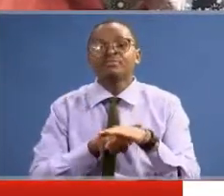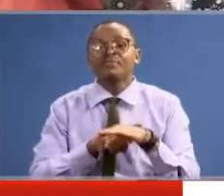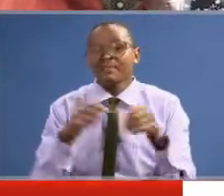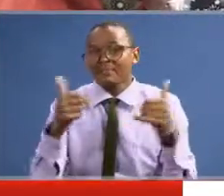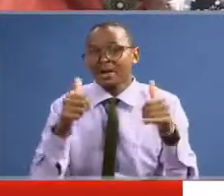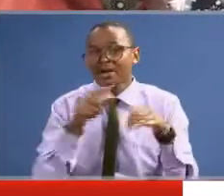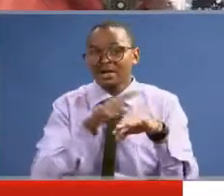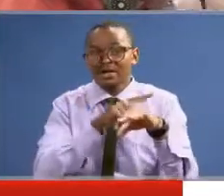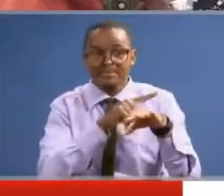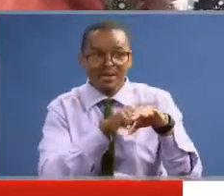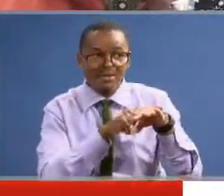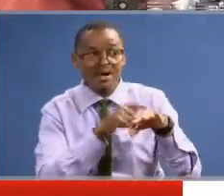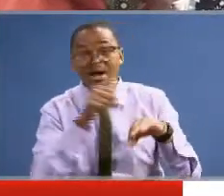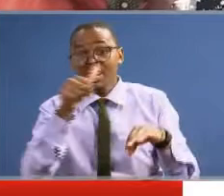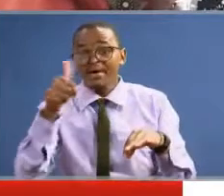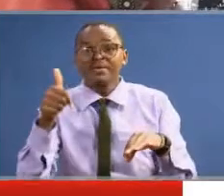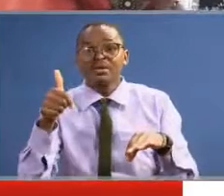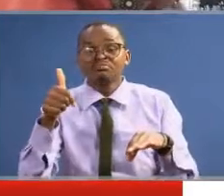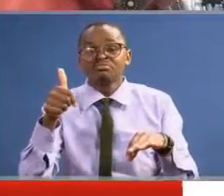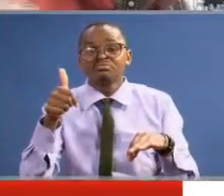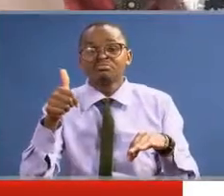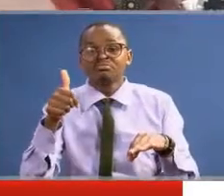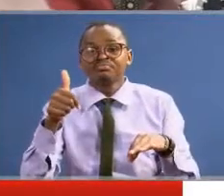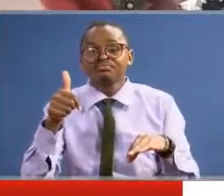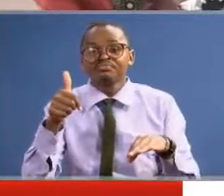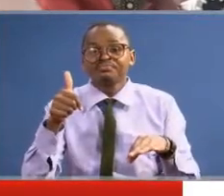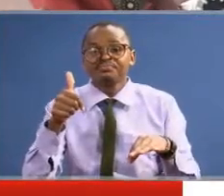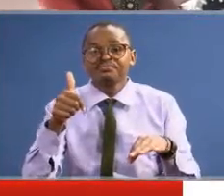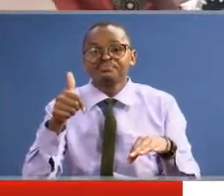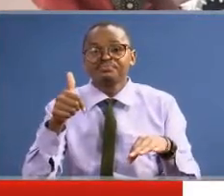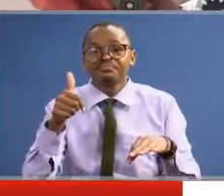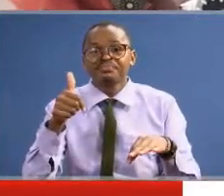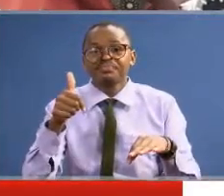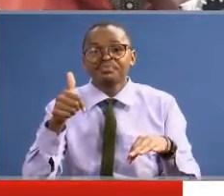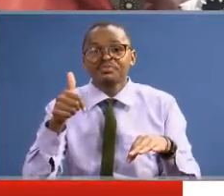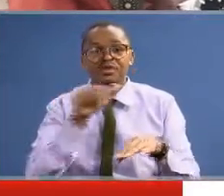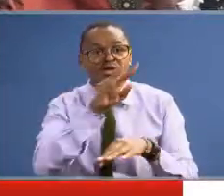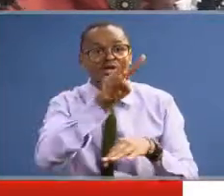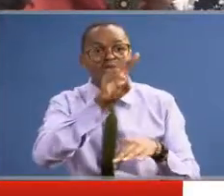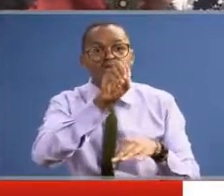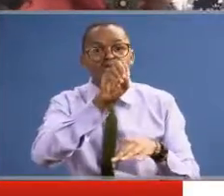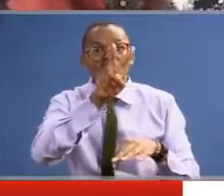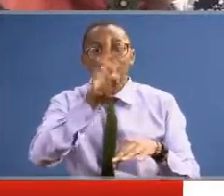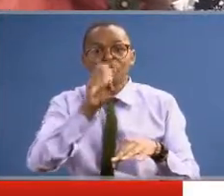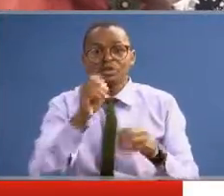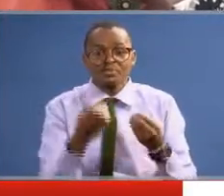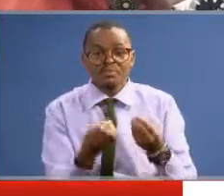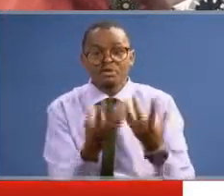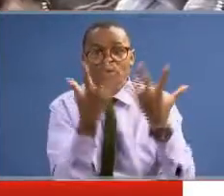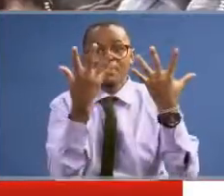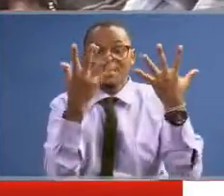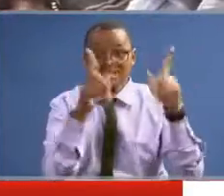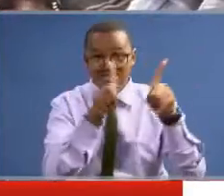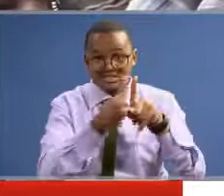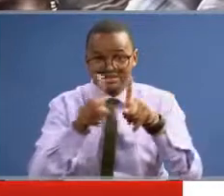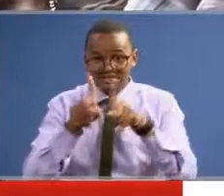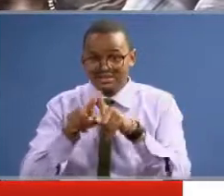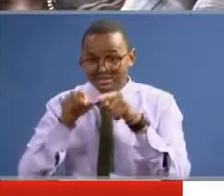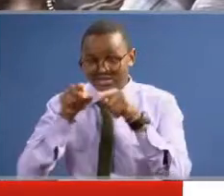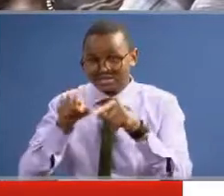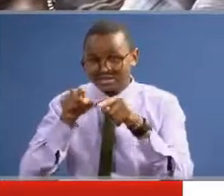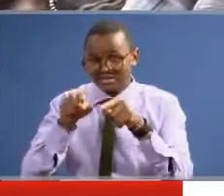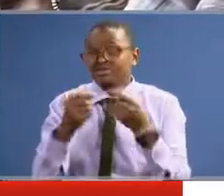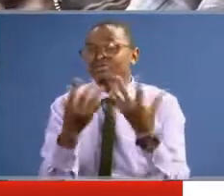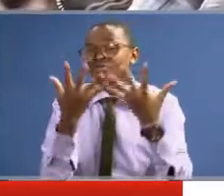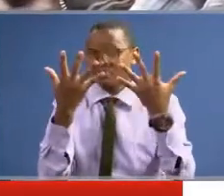bado wakati kuna wakati mwingine kitu sikuwa tu 2010 kulichomeka tu the same. Ni moto ni kama